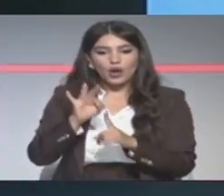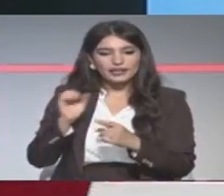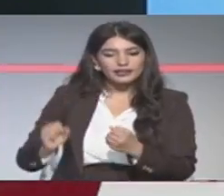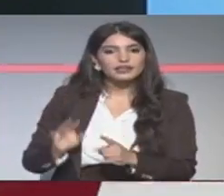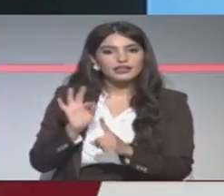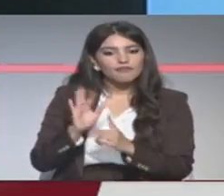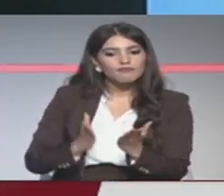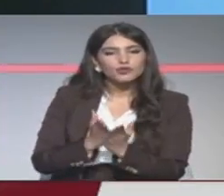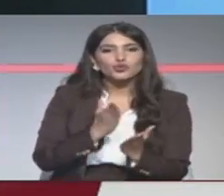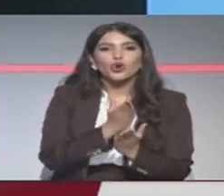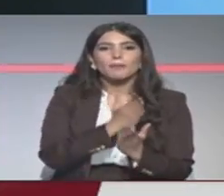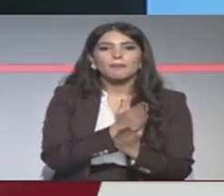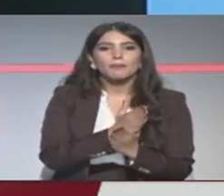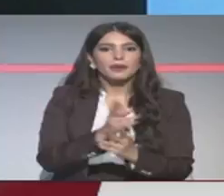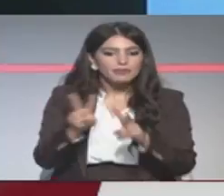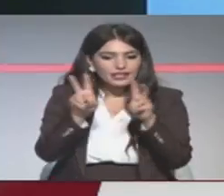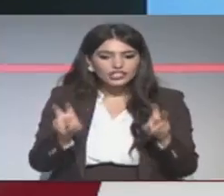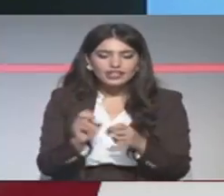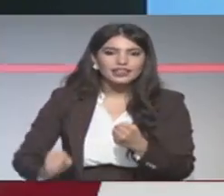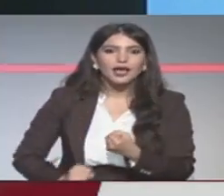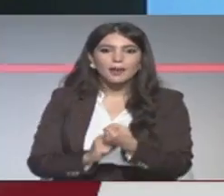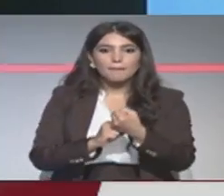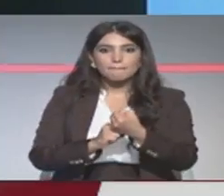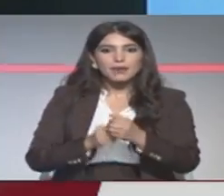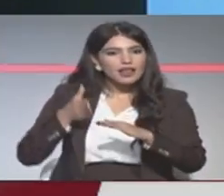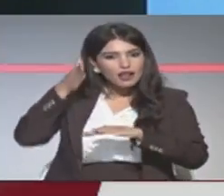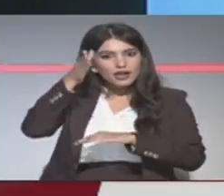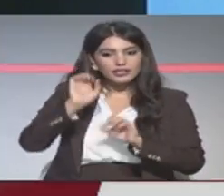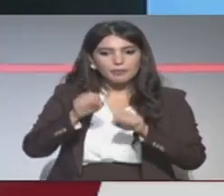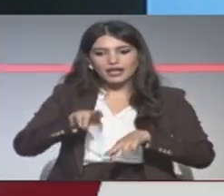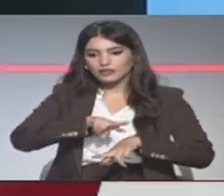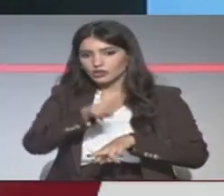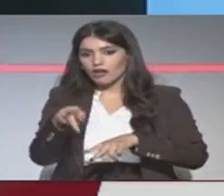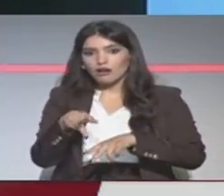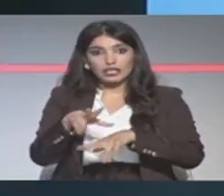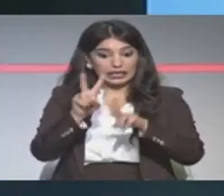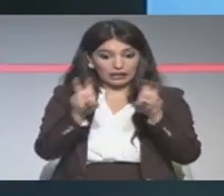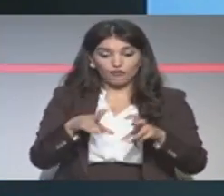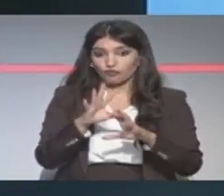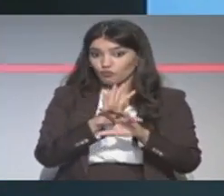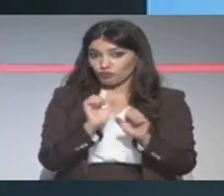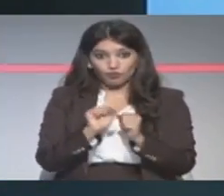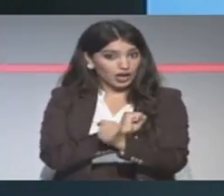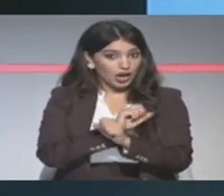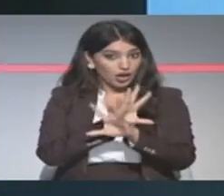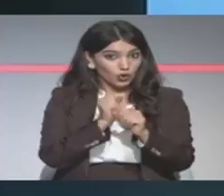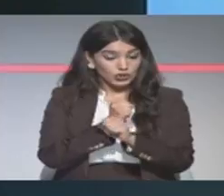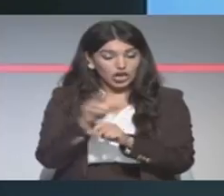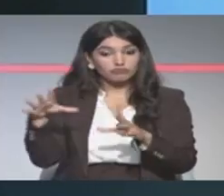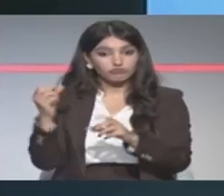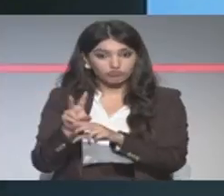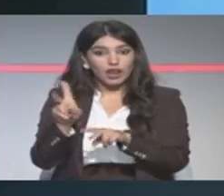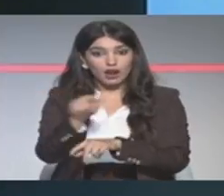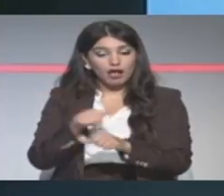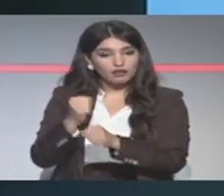ذات أفاق تشغيلية عالية. احنا في تونس عندنا مجموع مسارات تكميليه جديده